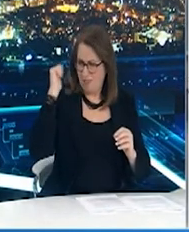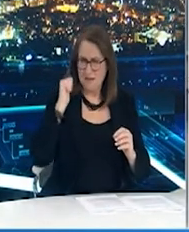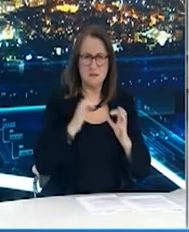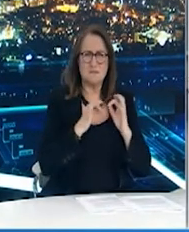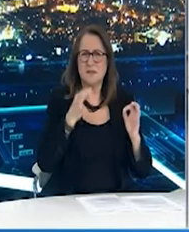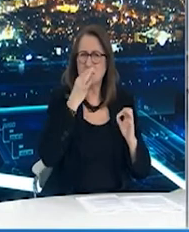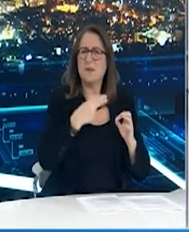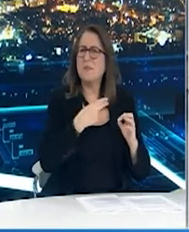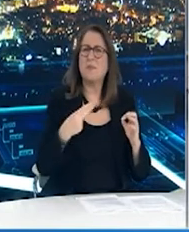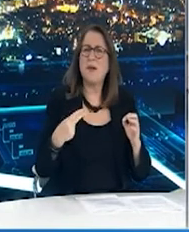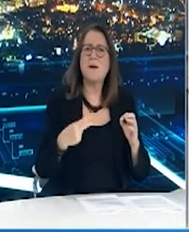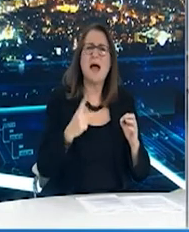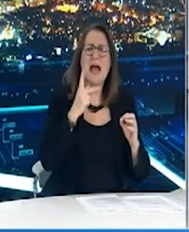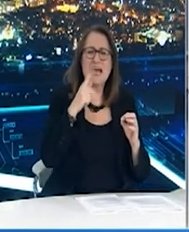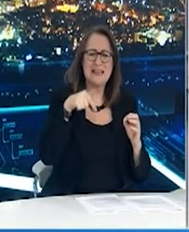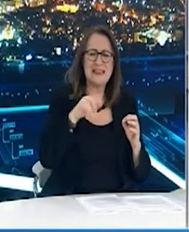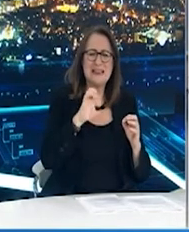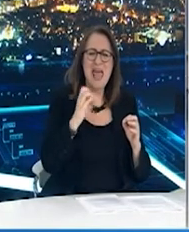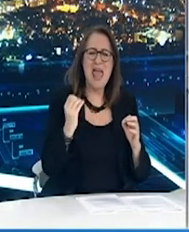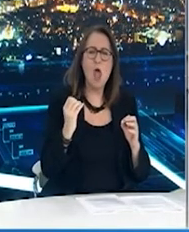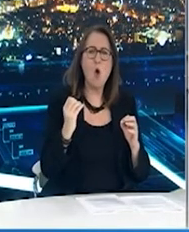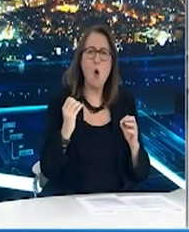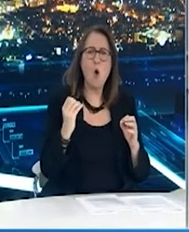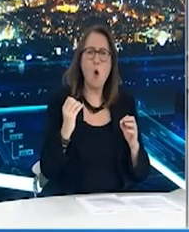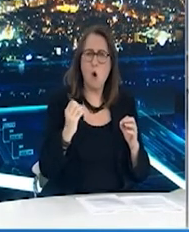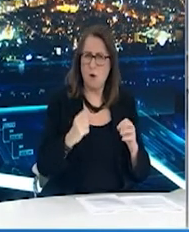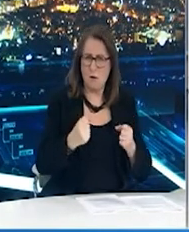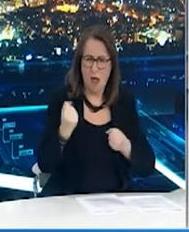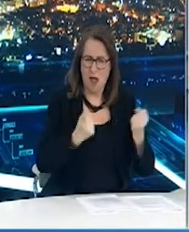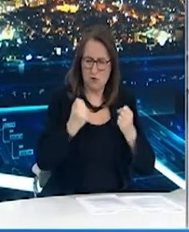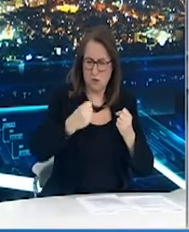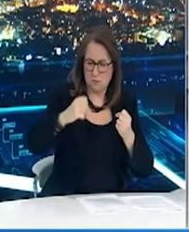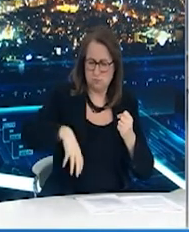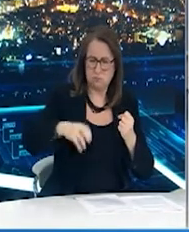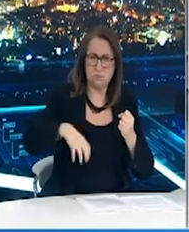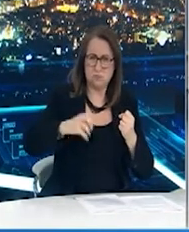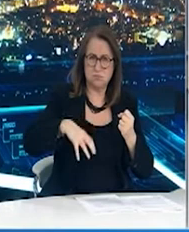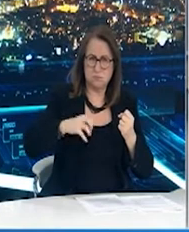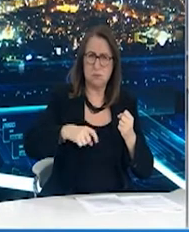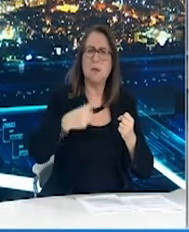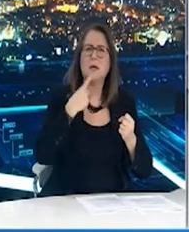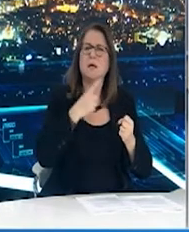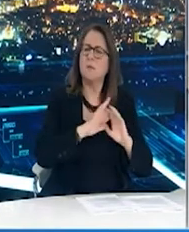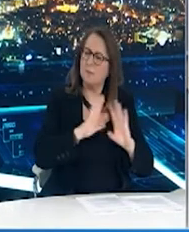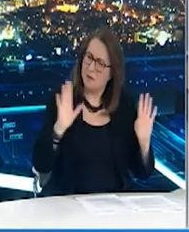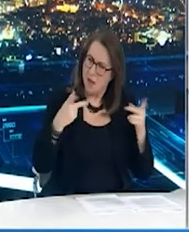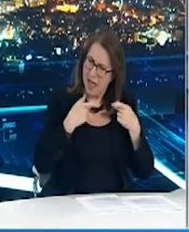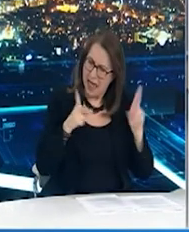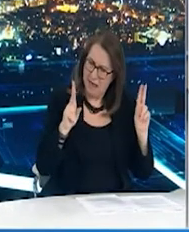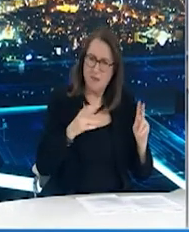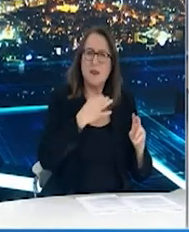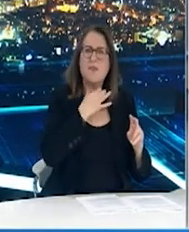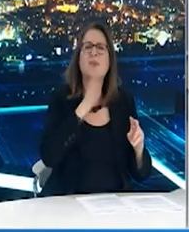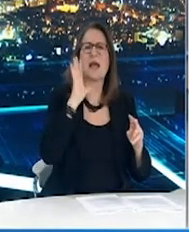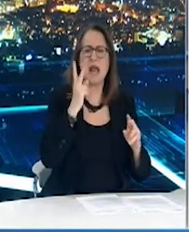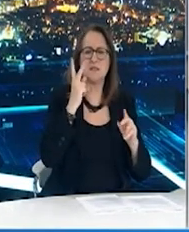Για τη μετάβαση σε ΚΤΕΟ δεν υφίστανται οι περιορισμοί που ανακοινώθηκαν για τον κωδικό 2, μετακίνηση εντός οικίου Δήμου ή σε